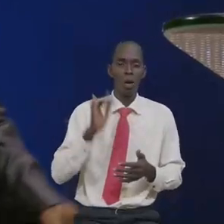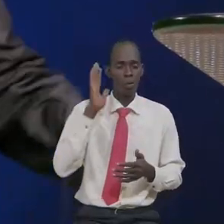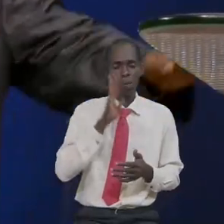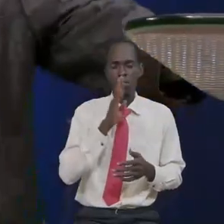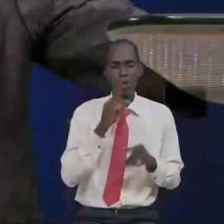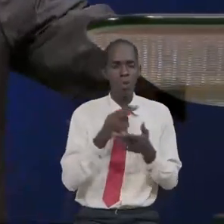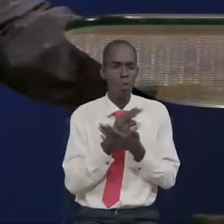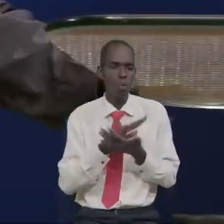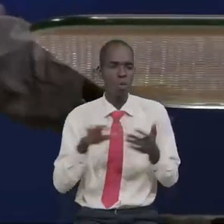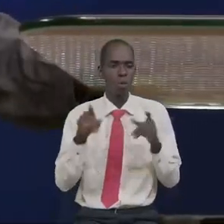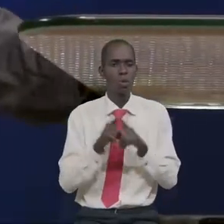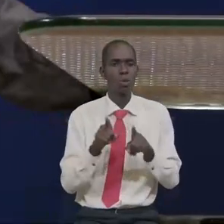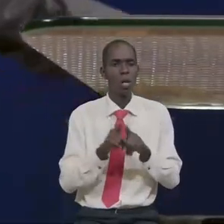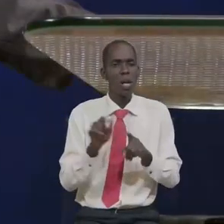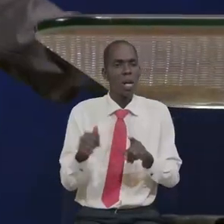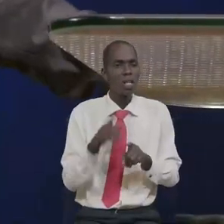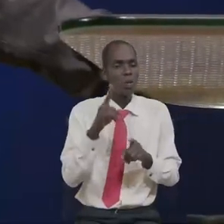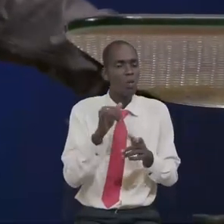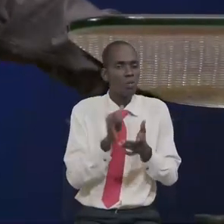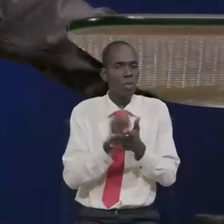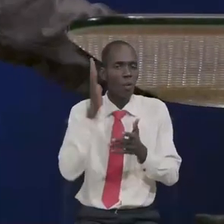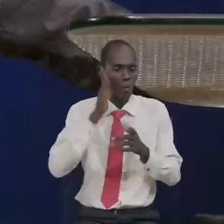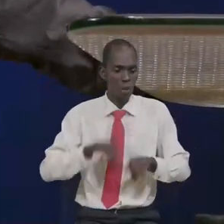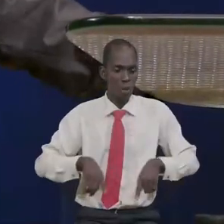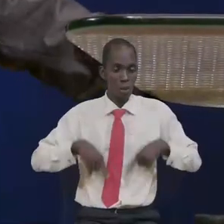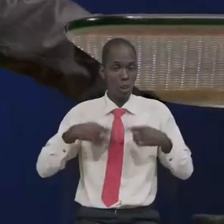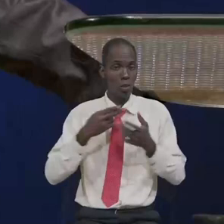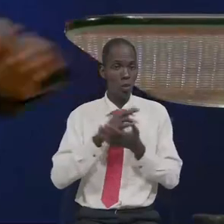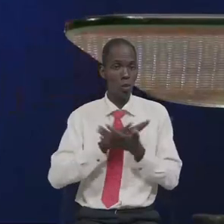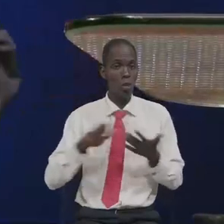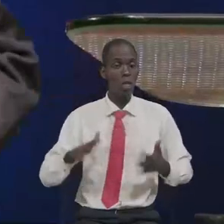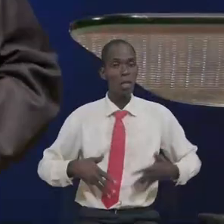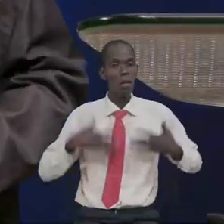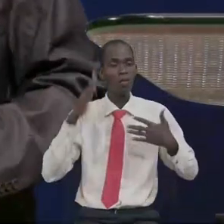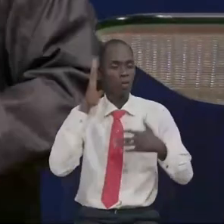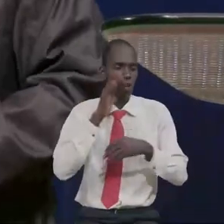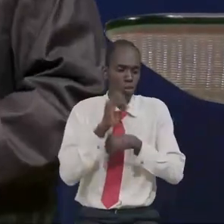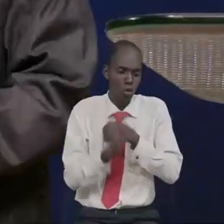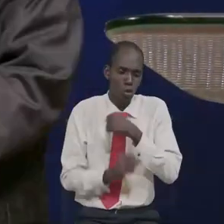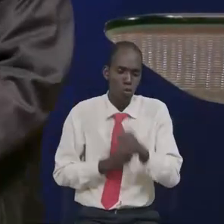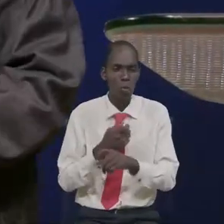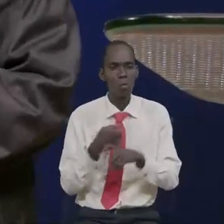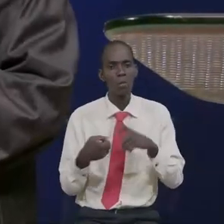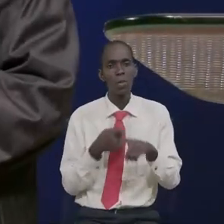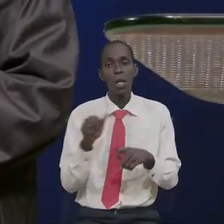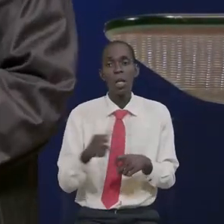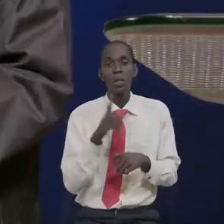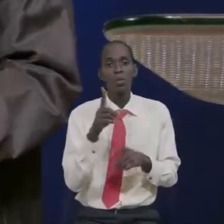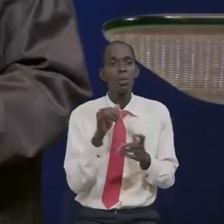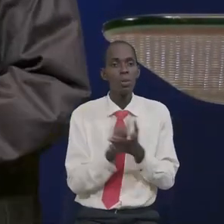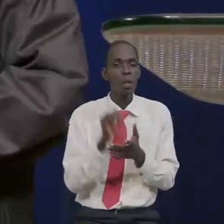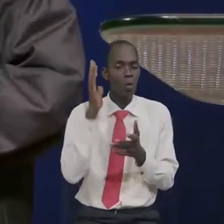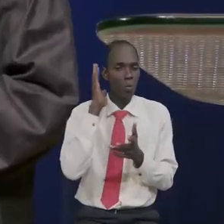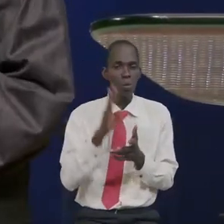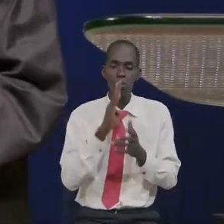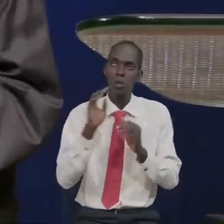Et quiconque, tous ceux qui veulent vivre pieusement en Jésus-Christ seront persécutés. Celui qui va se consacrer